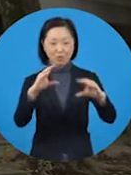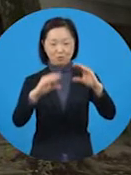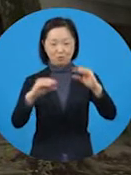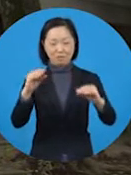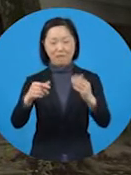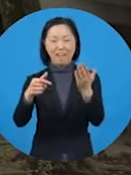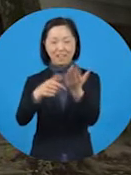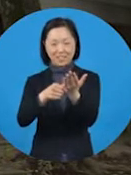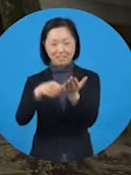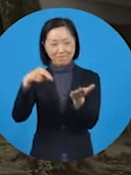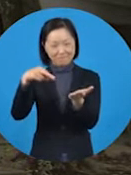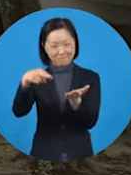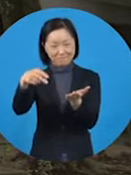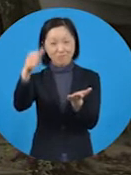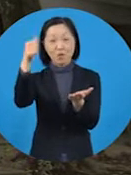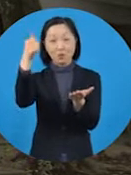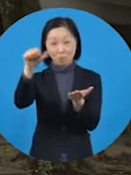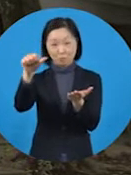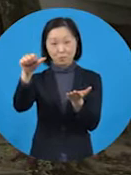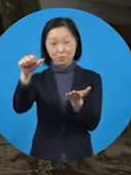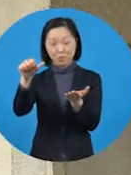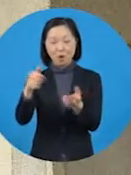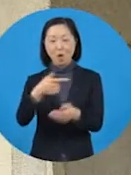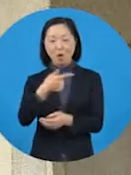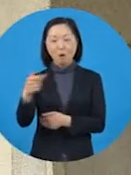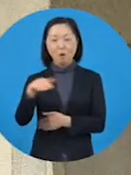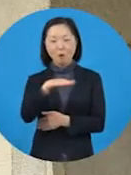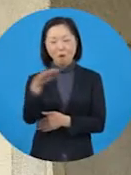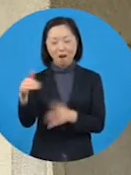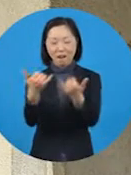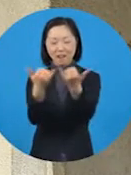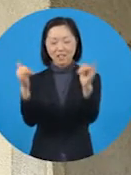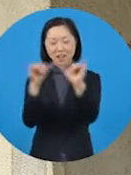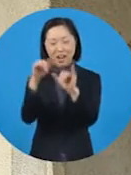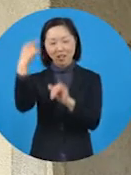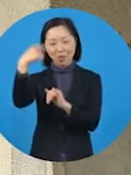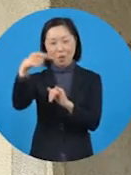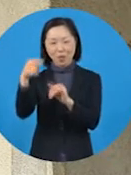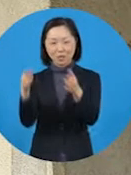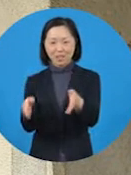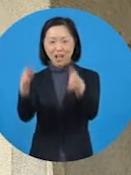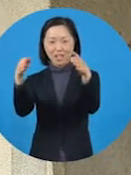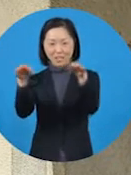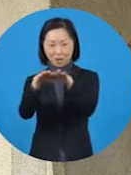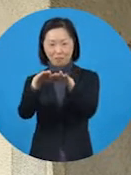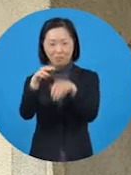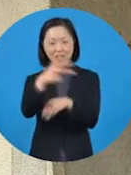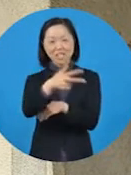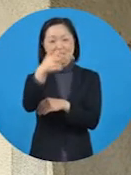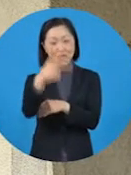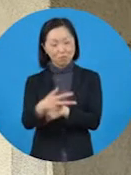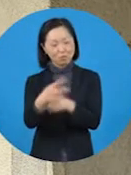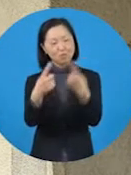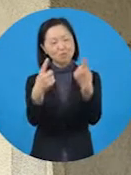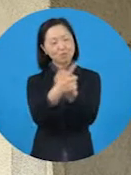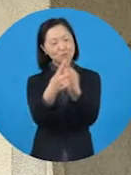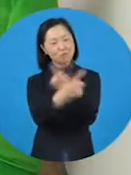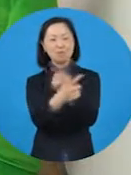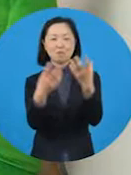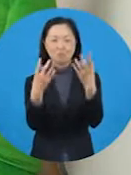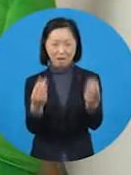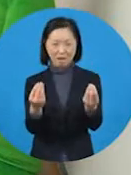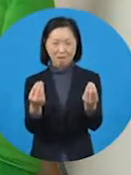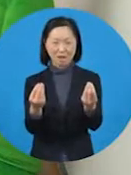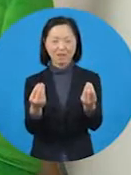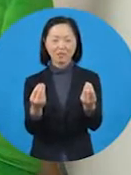元蓮沼駅から徒歩5分の板橋区大原社会教育会館が10月施設の一部を改修し、